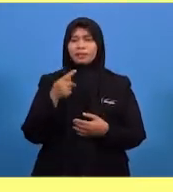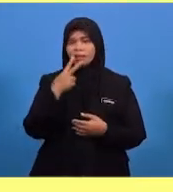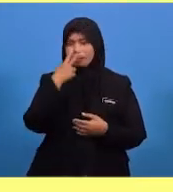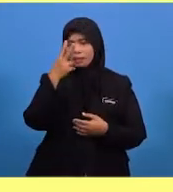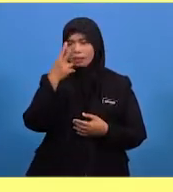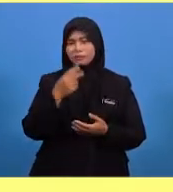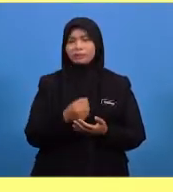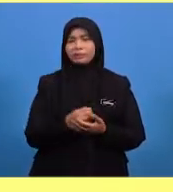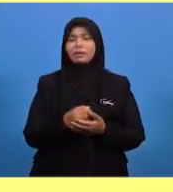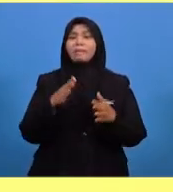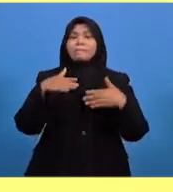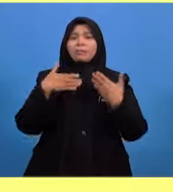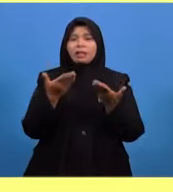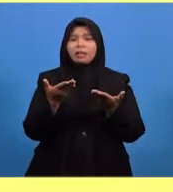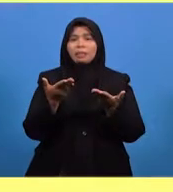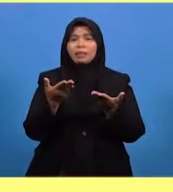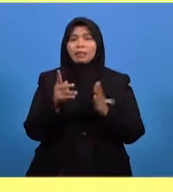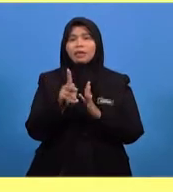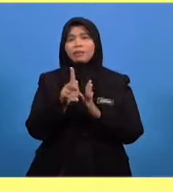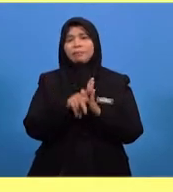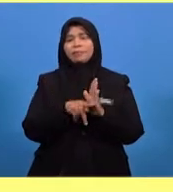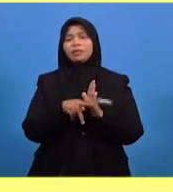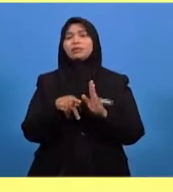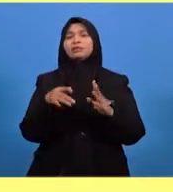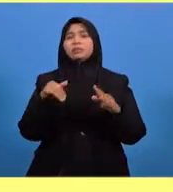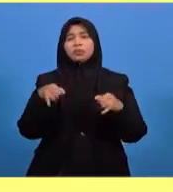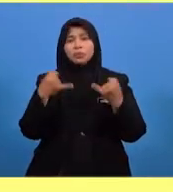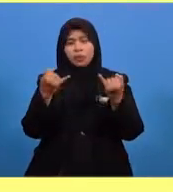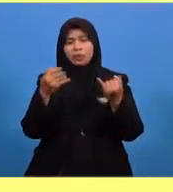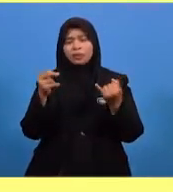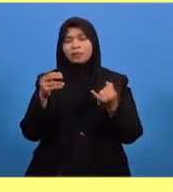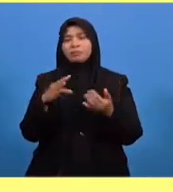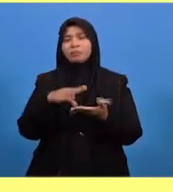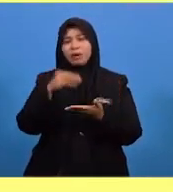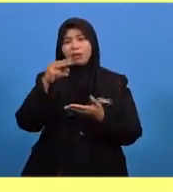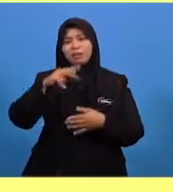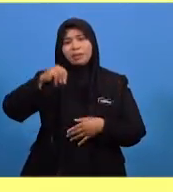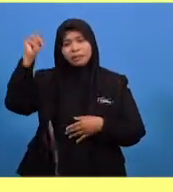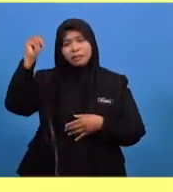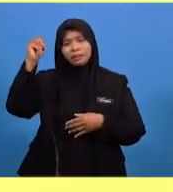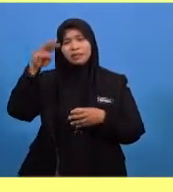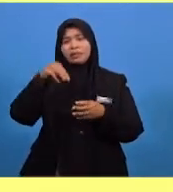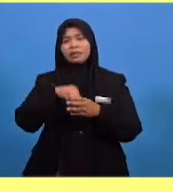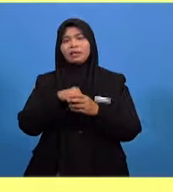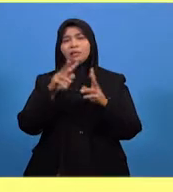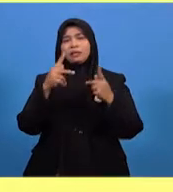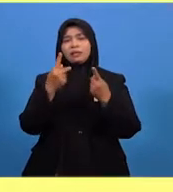kemerdekaan dalam kalangan orang layu Hai